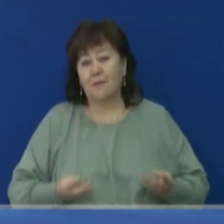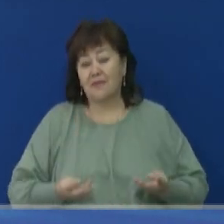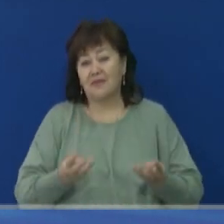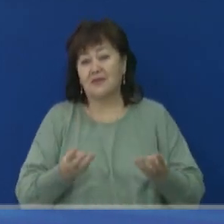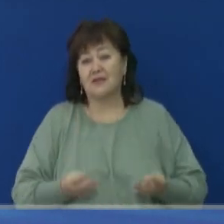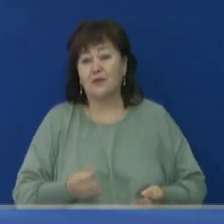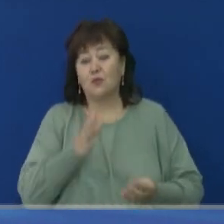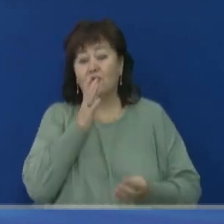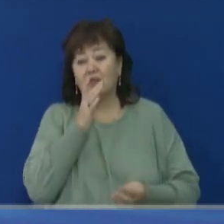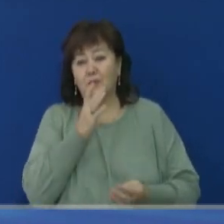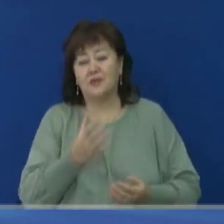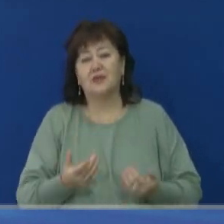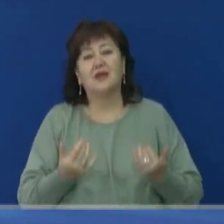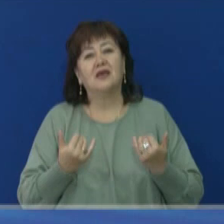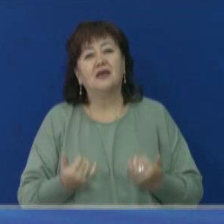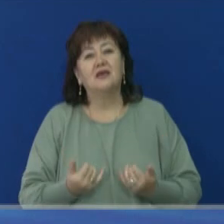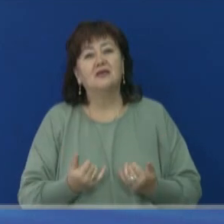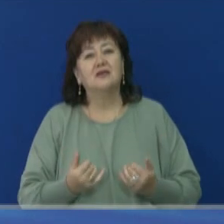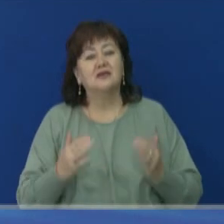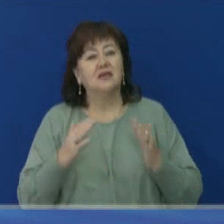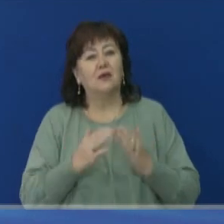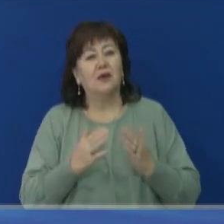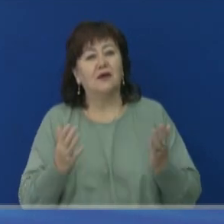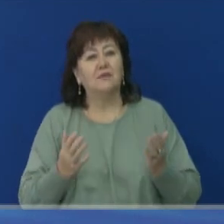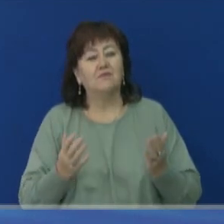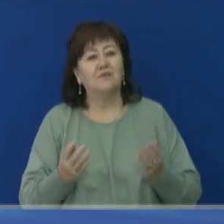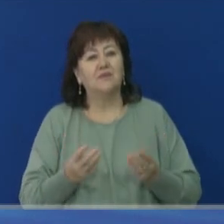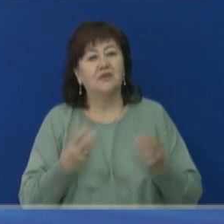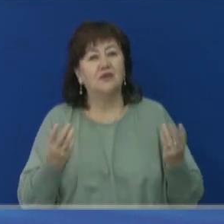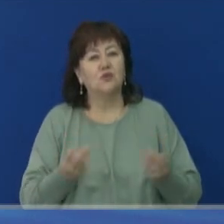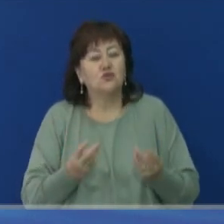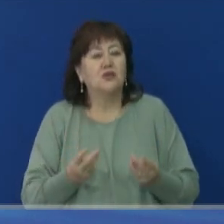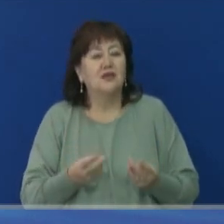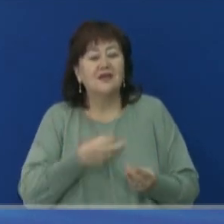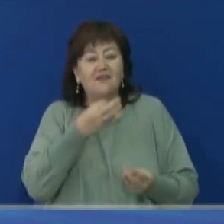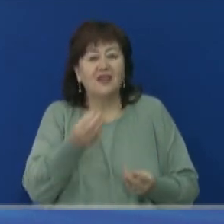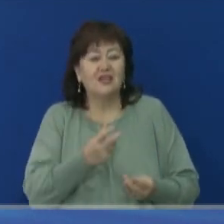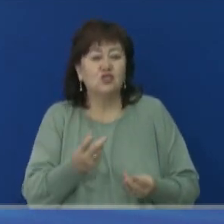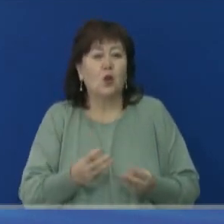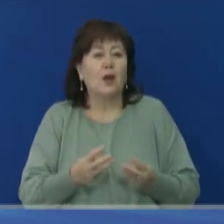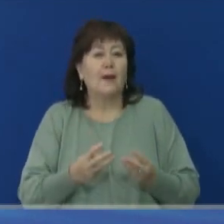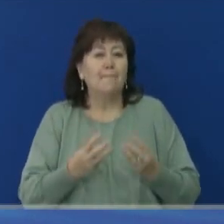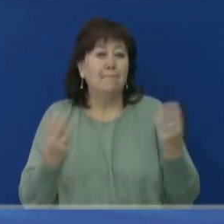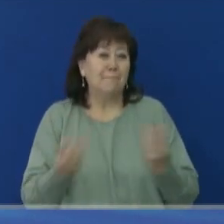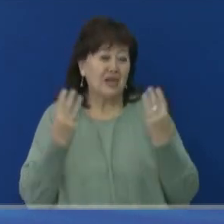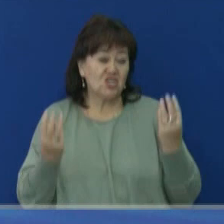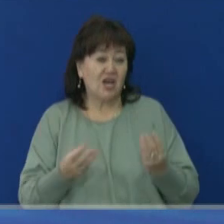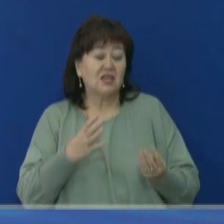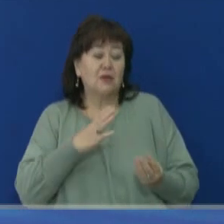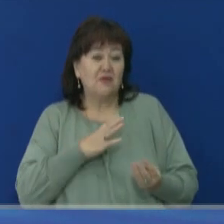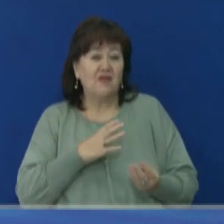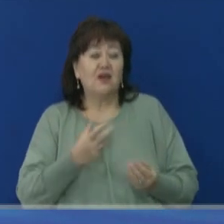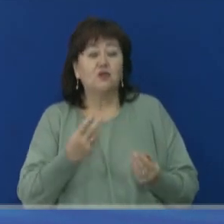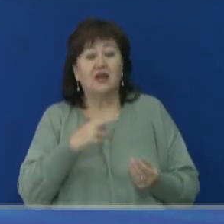департаменті қызметкерлерінің мәліметінше, негізінен тұрғын үйлердегі өрттің 33% азаматтардың қарапайым қауіпсіздік ережелерін сақтамауынан орын